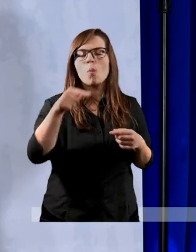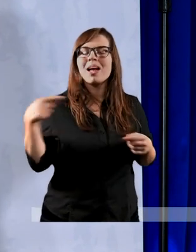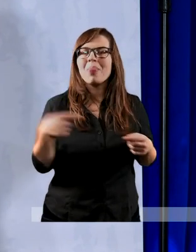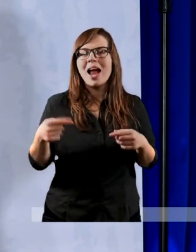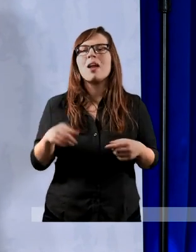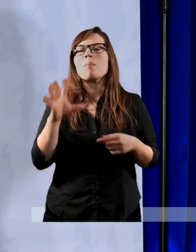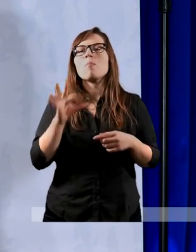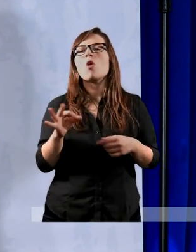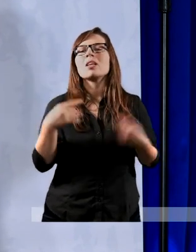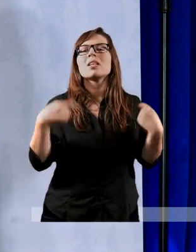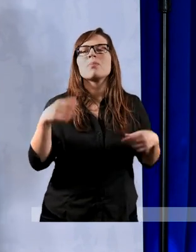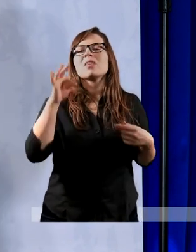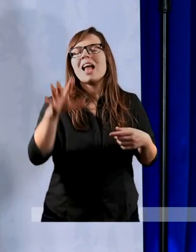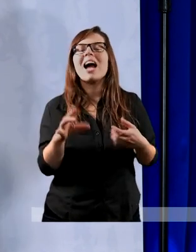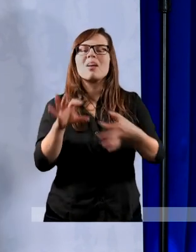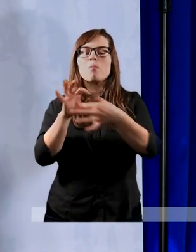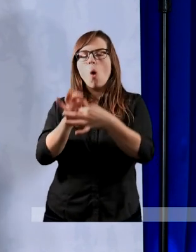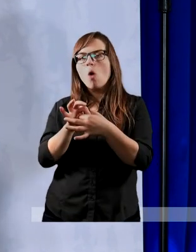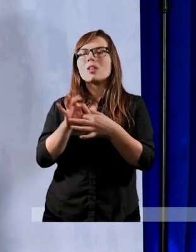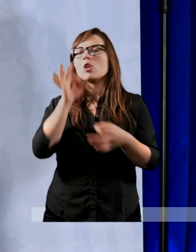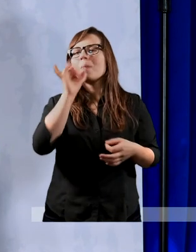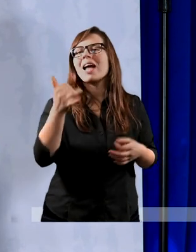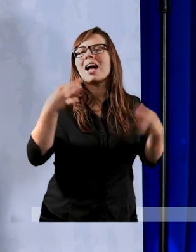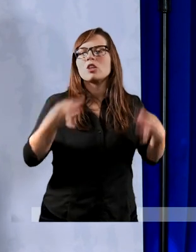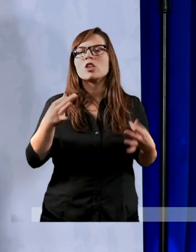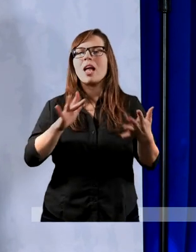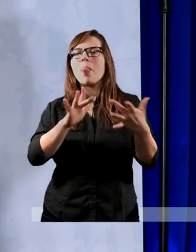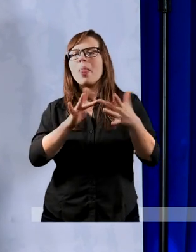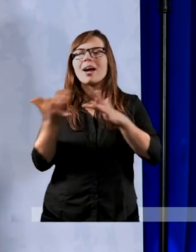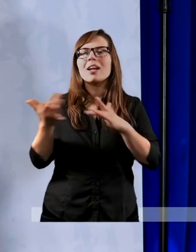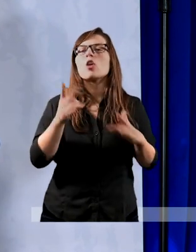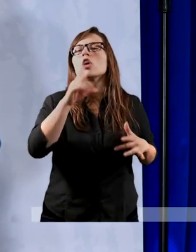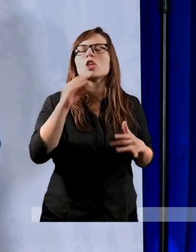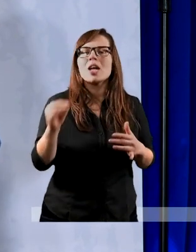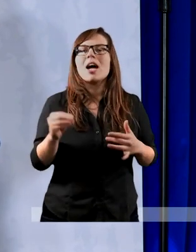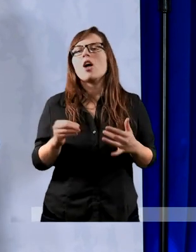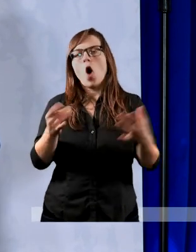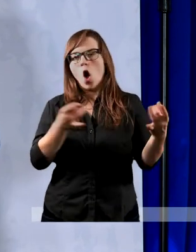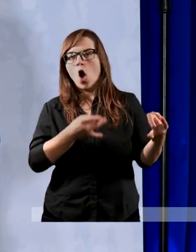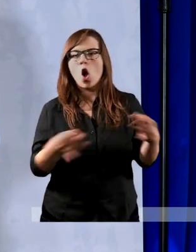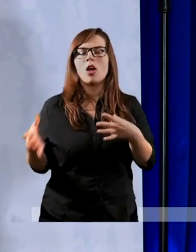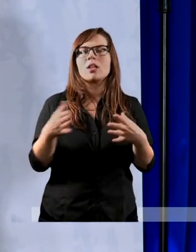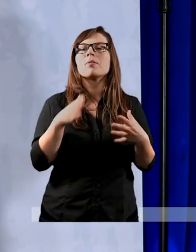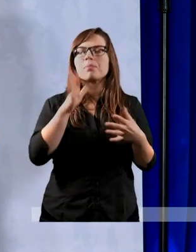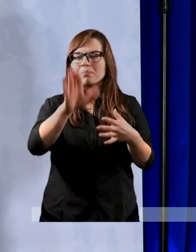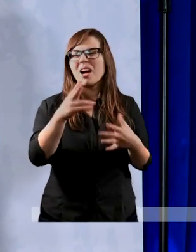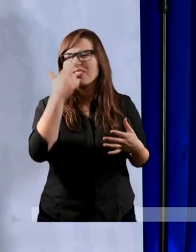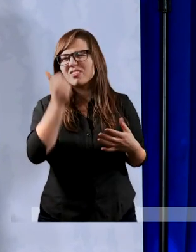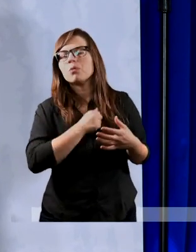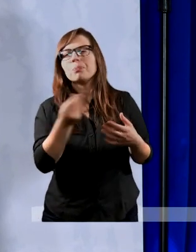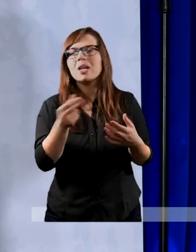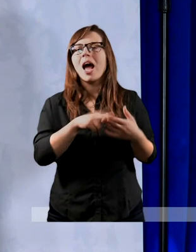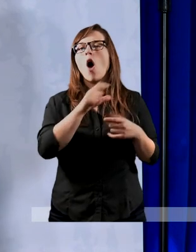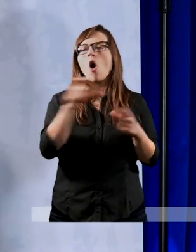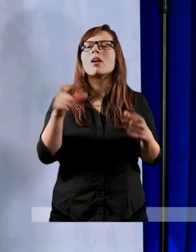bo nie było takiego połączenia dobrego jak dzisiaj, internetowego, że od razu stan twoich środków jest widoczny na koncie,